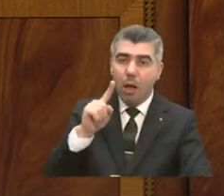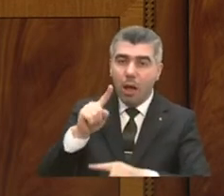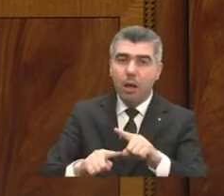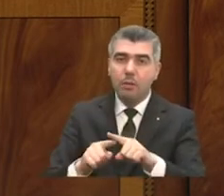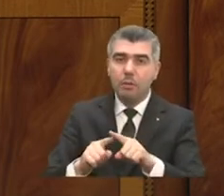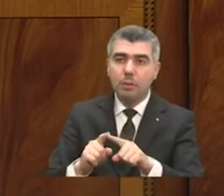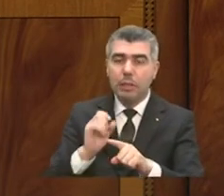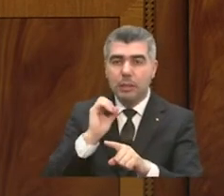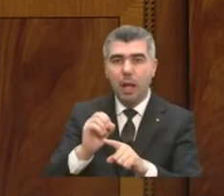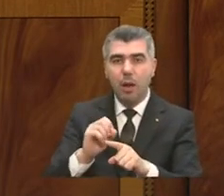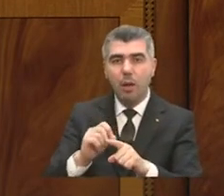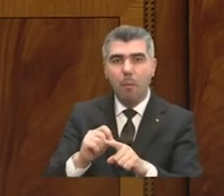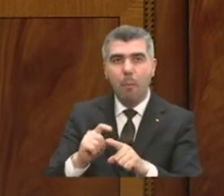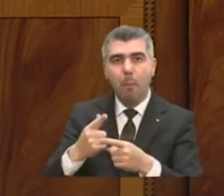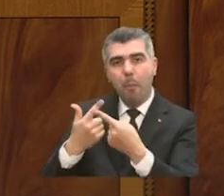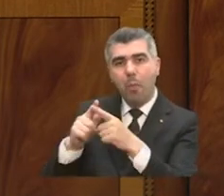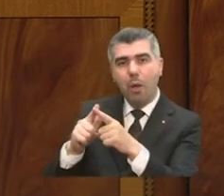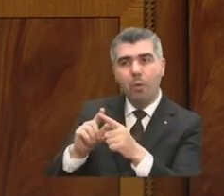les libertés